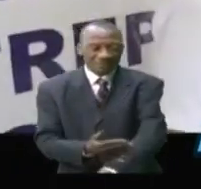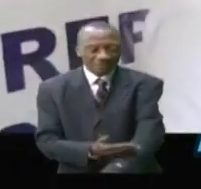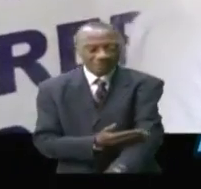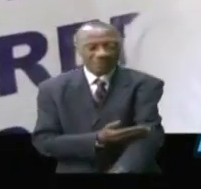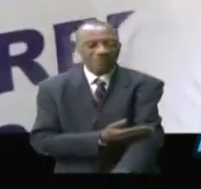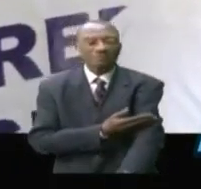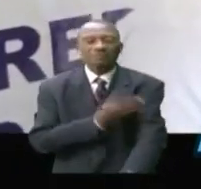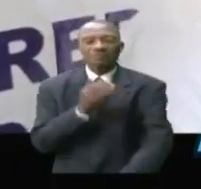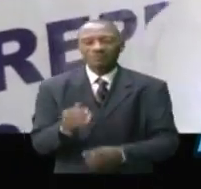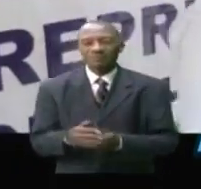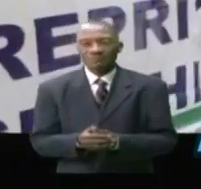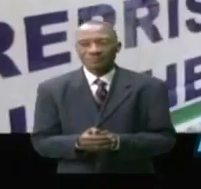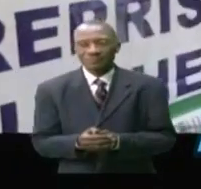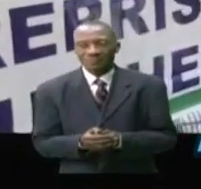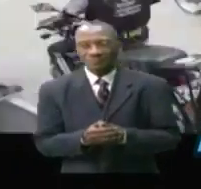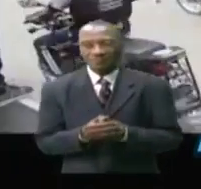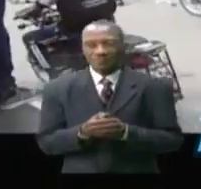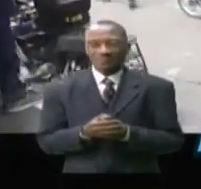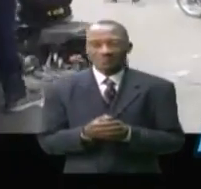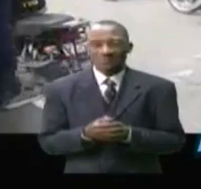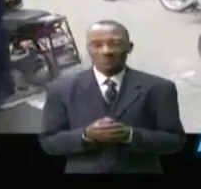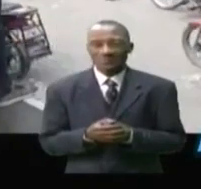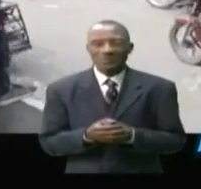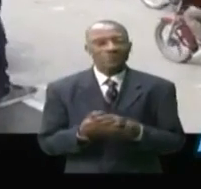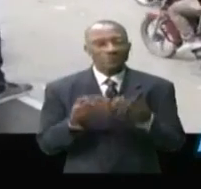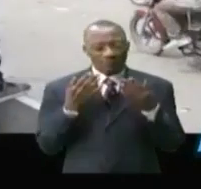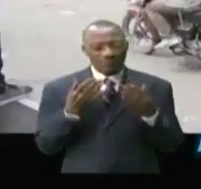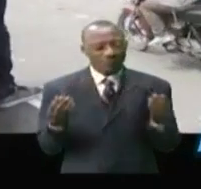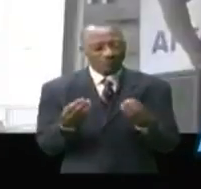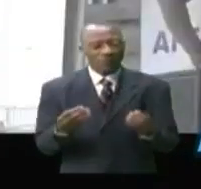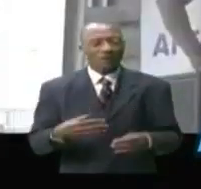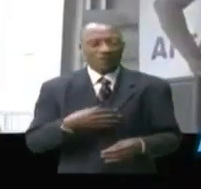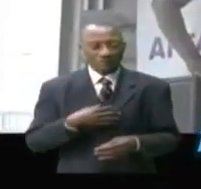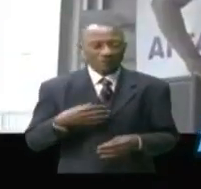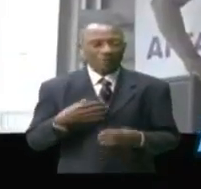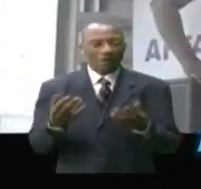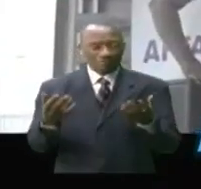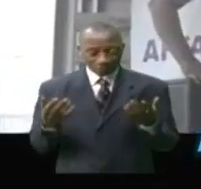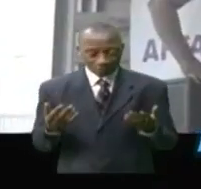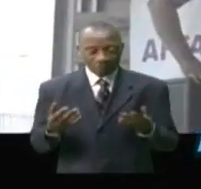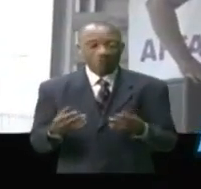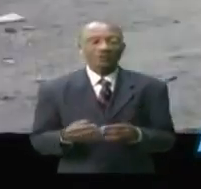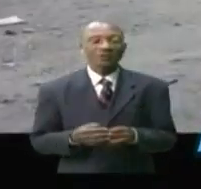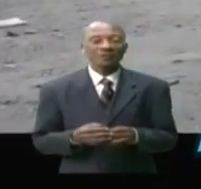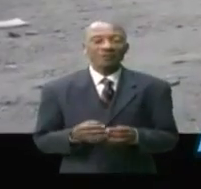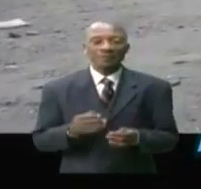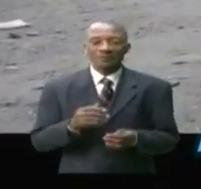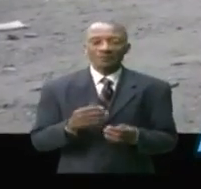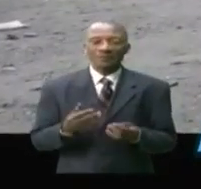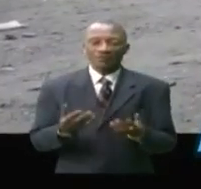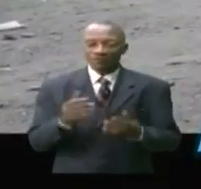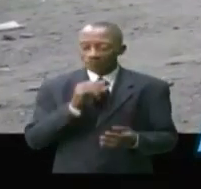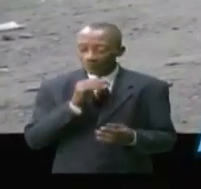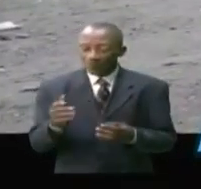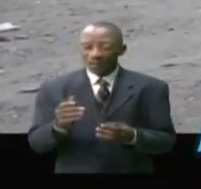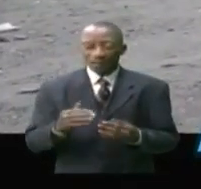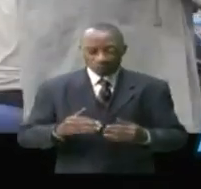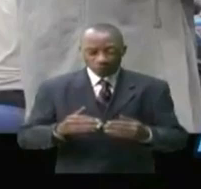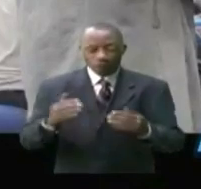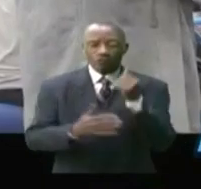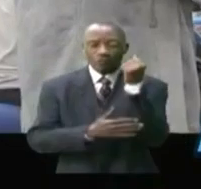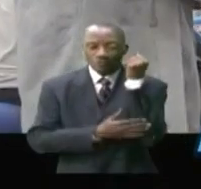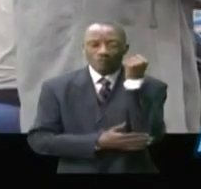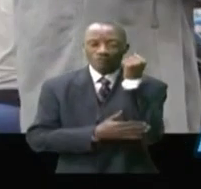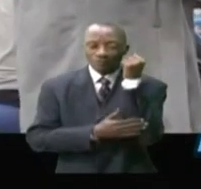sensibilisation, CAFCO est déterminé à lutter contre l'ignorance observée dans les chefs des femmes et aussi renforcer leur pouvoir économique en faisant d'elles